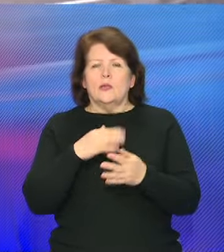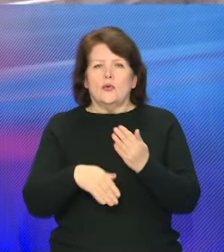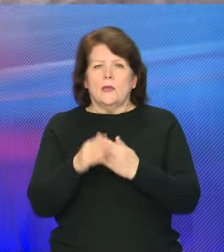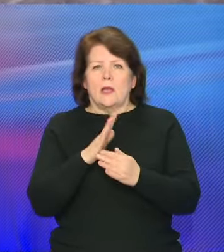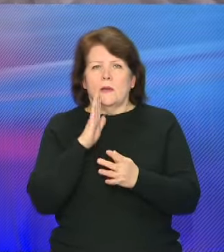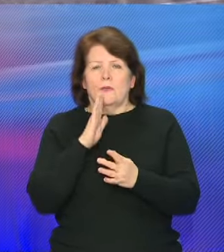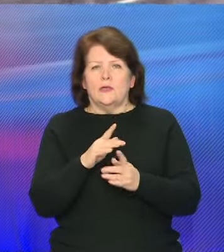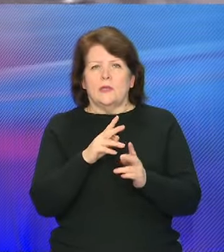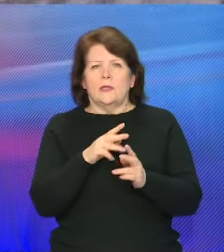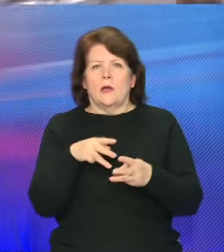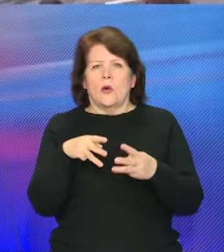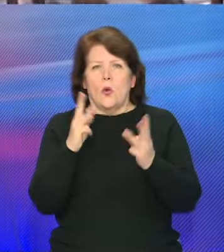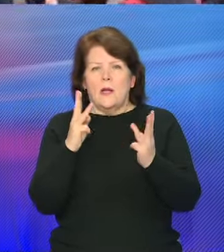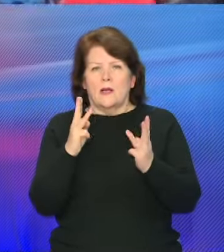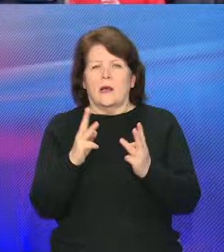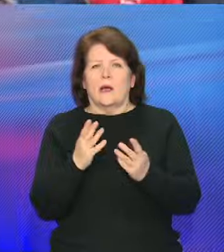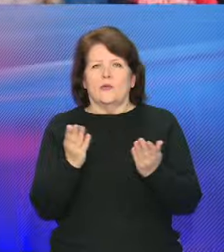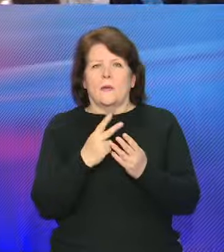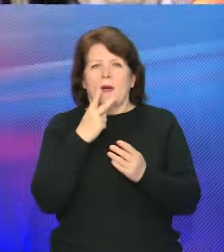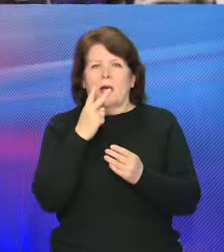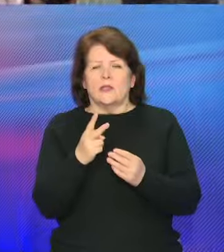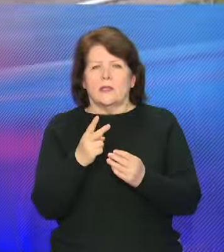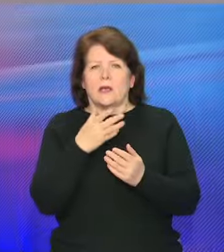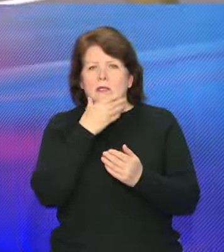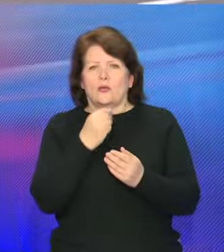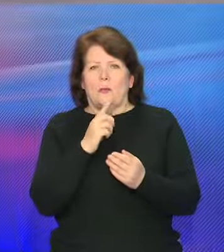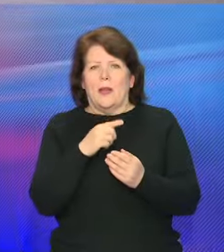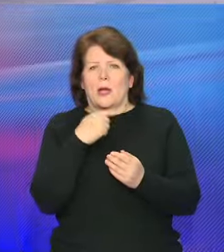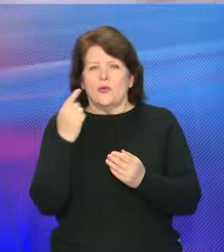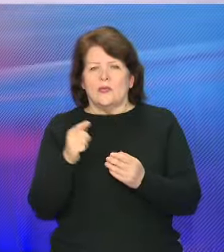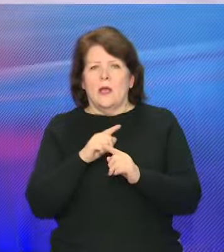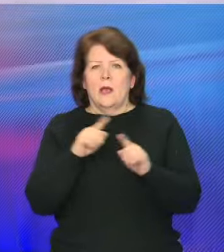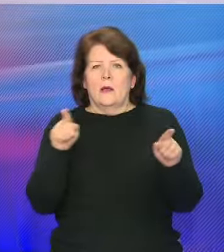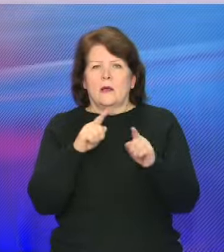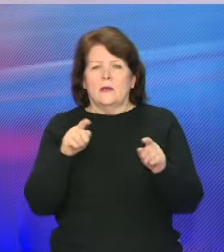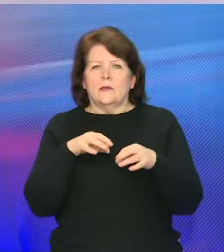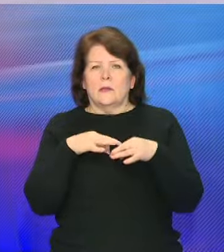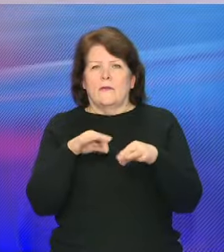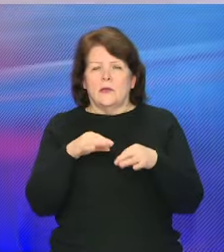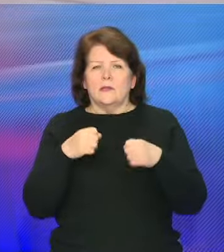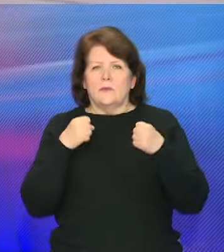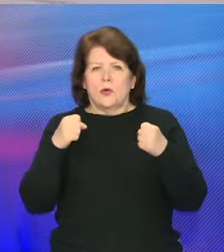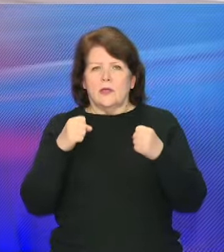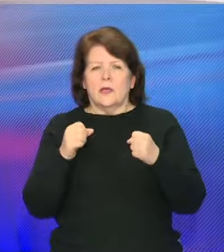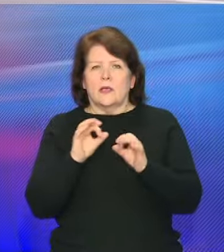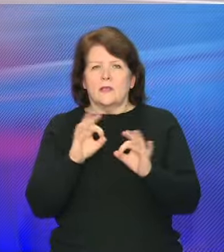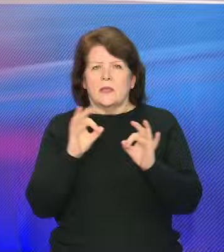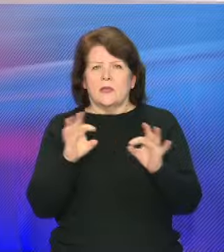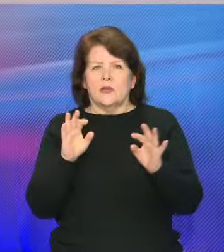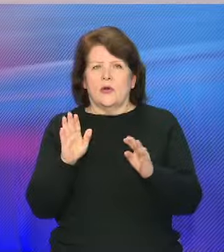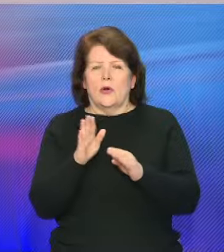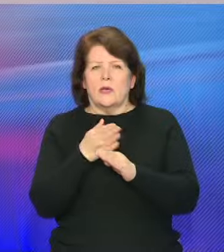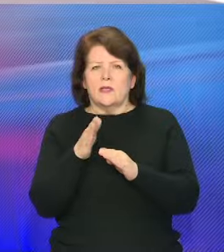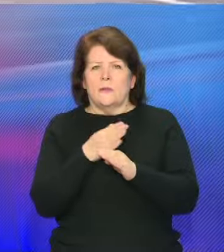промаролік, які дапаможа паказаць прыгажусь Беларусі, папулярызаваць аўтаспорт, а таксама раскажа пра распрацоўкі на аснове штучнага